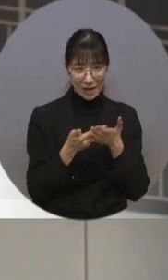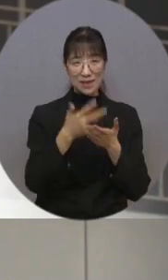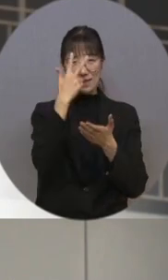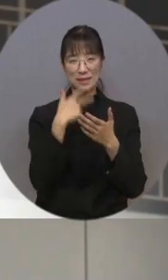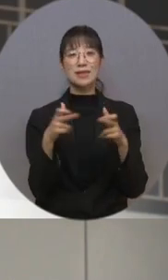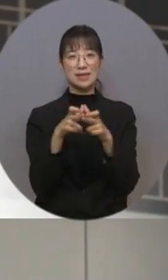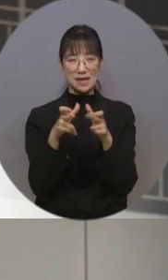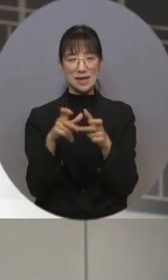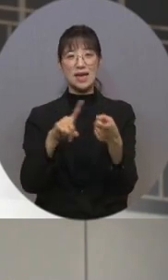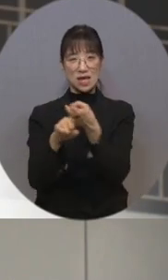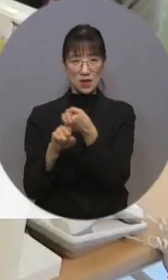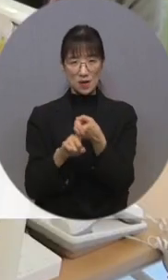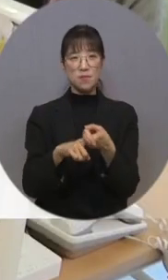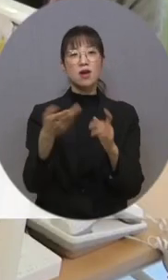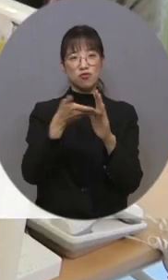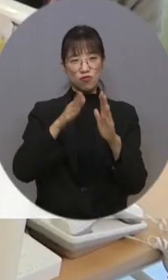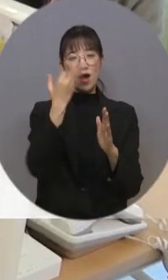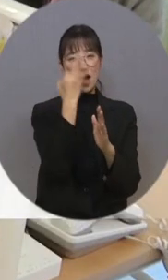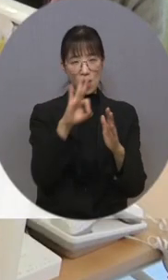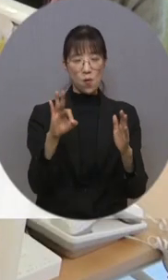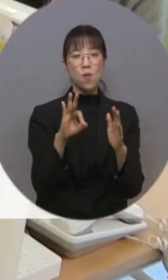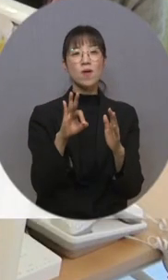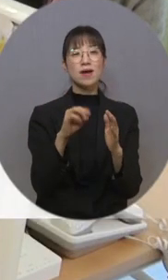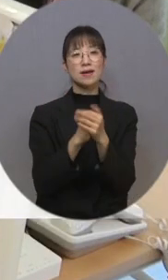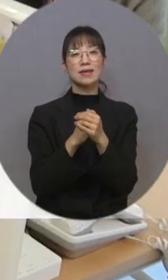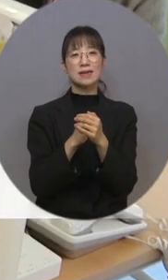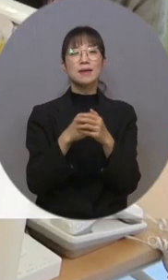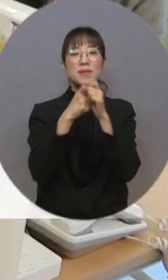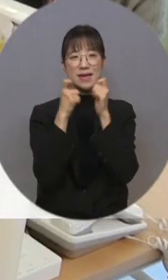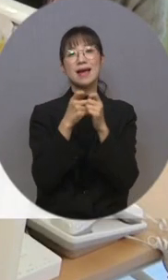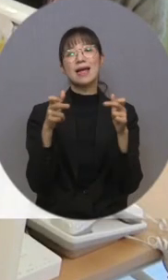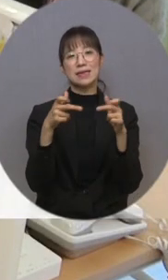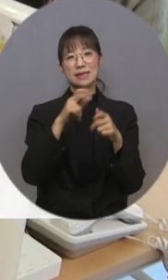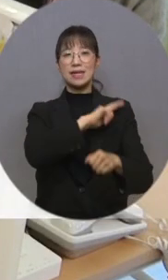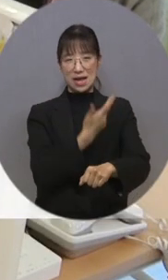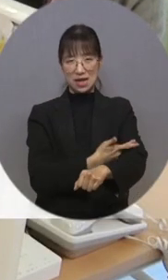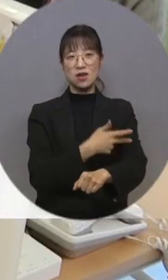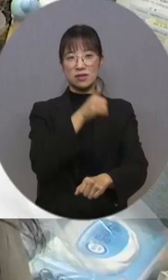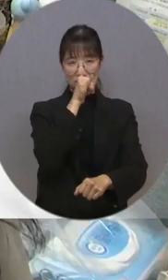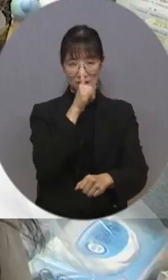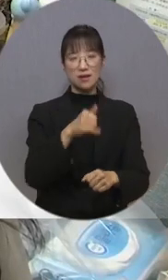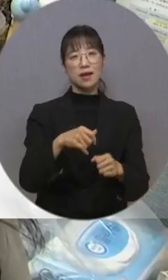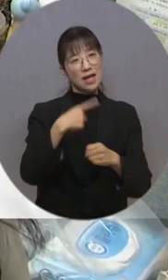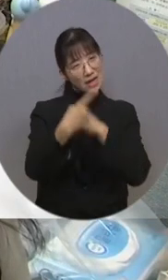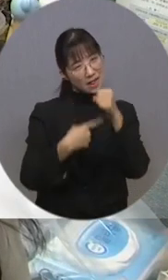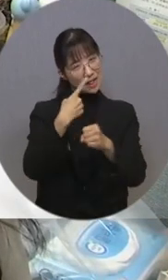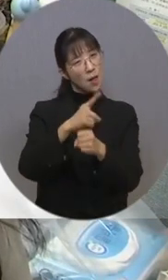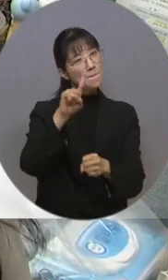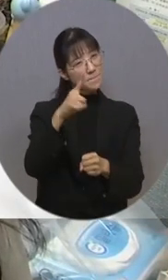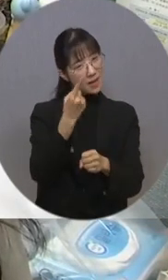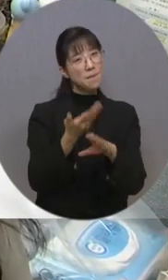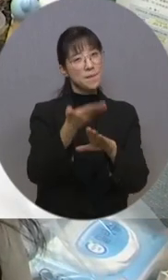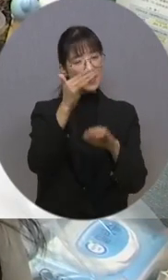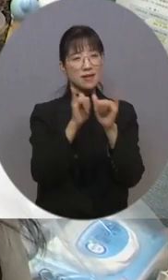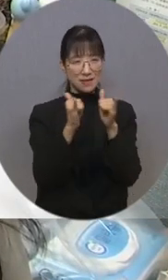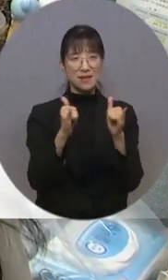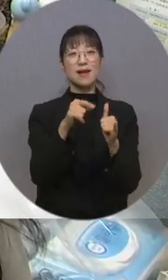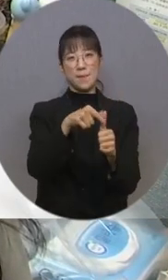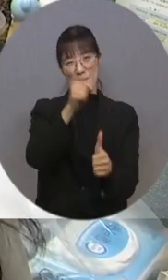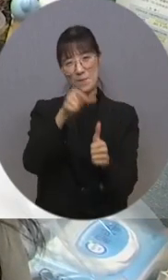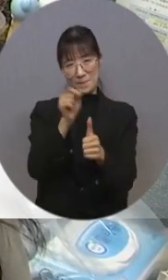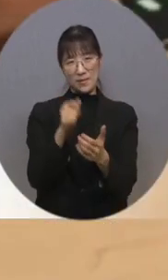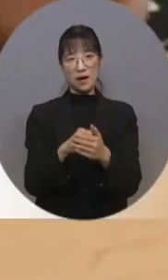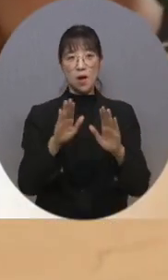한국시각장애인연합회에서 국가공인 민간자격으로 시행하고 있으며 해마다 100여 명의 점역교정사를 배출하고 있습니다. 이와